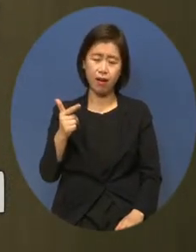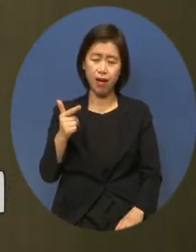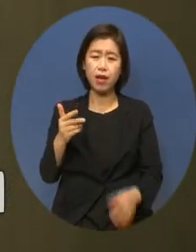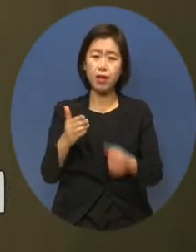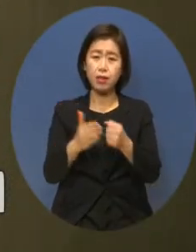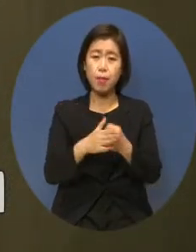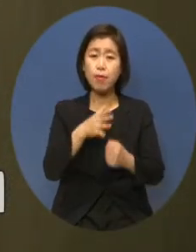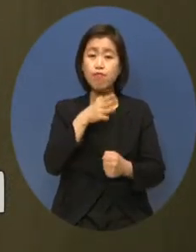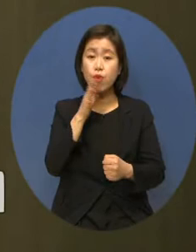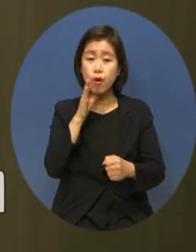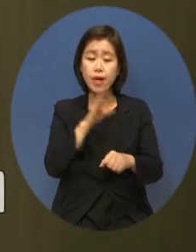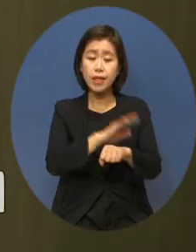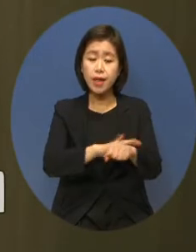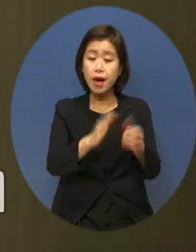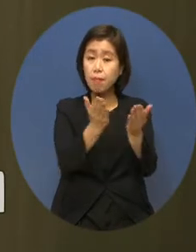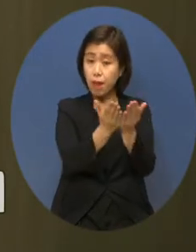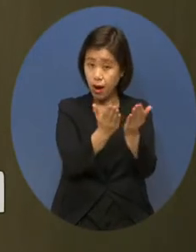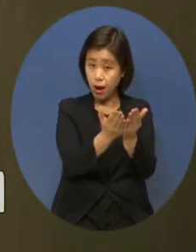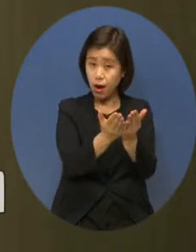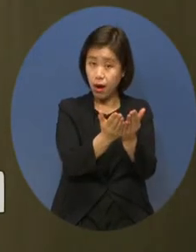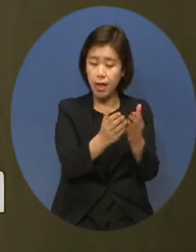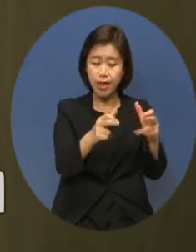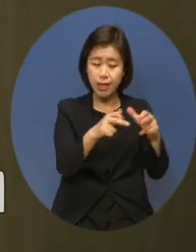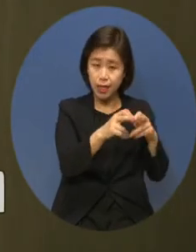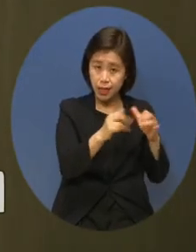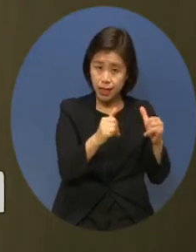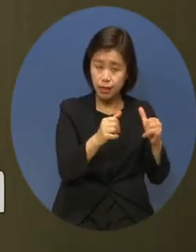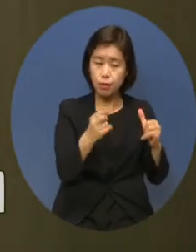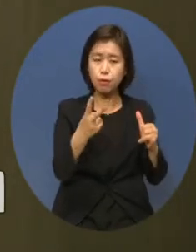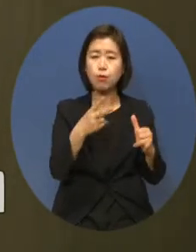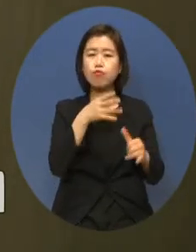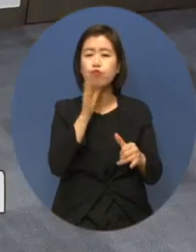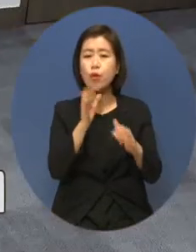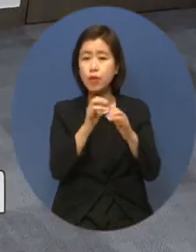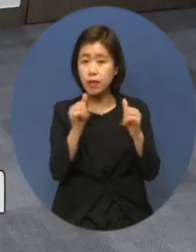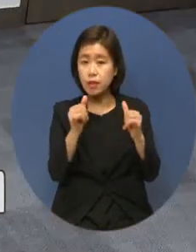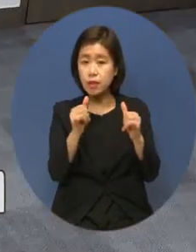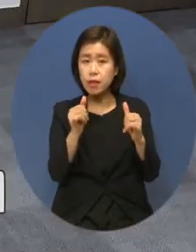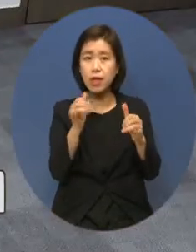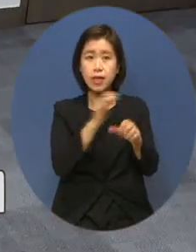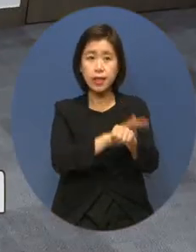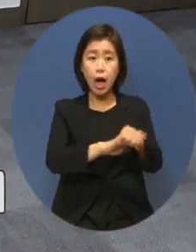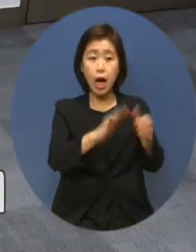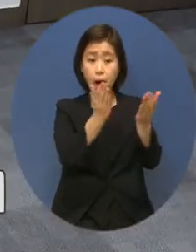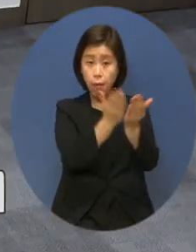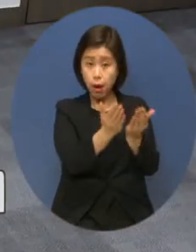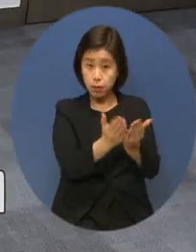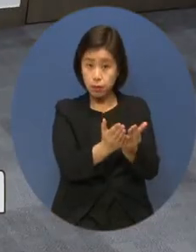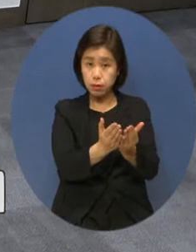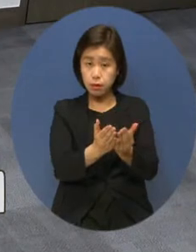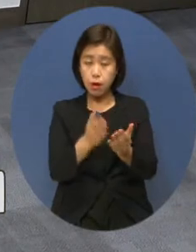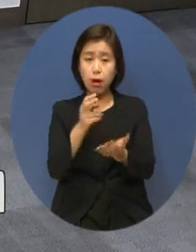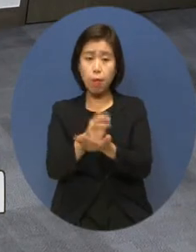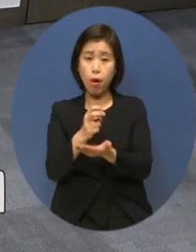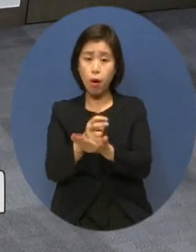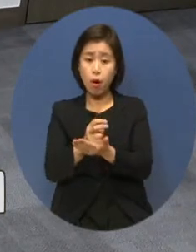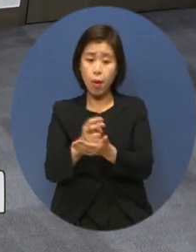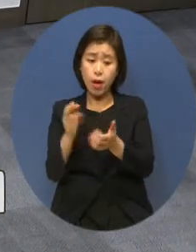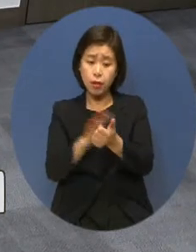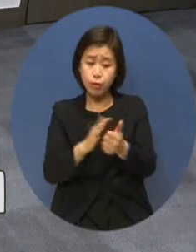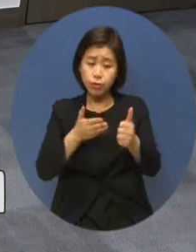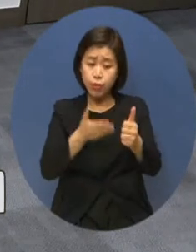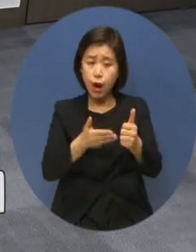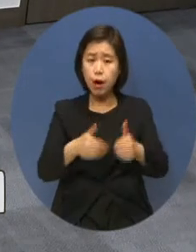실체적으로 장애인, 노인분들에게 굉장히 위협적인 조항이었거든요. 근데 이 덕분에, 내가 이제는 걱정